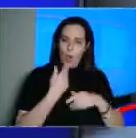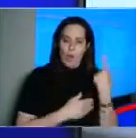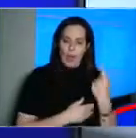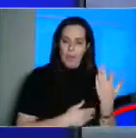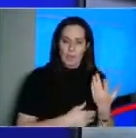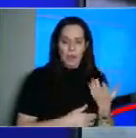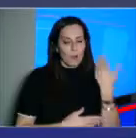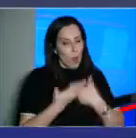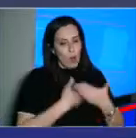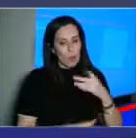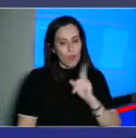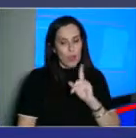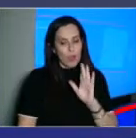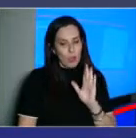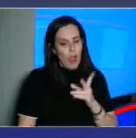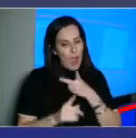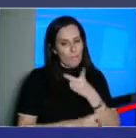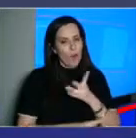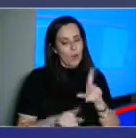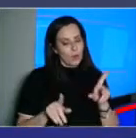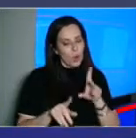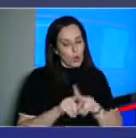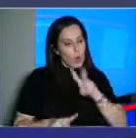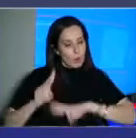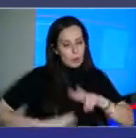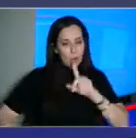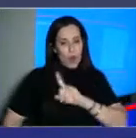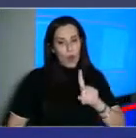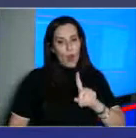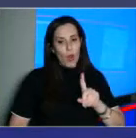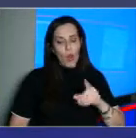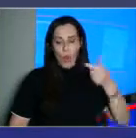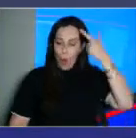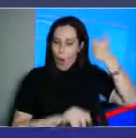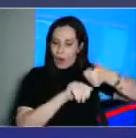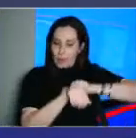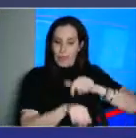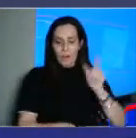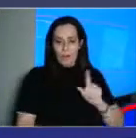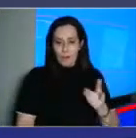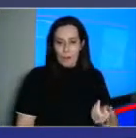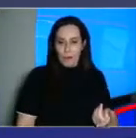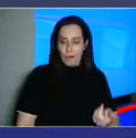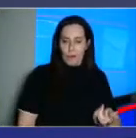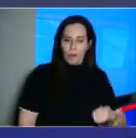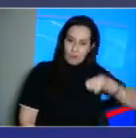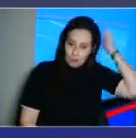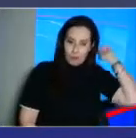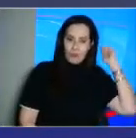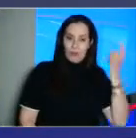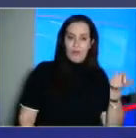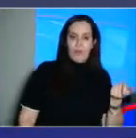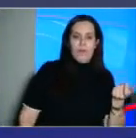עצמם... אבל היו עולים שלא עברו את אותו מסע איסורים, לא הקרנות, לא גזזת, לא מעברות שנים. אנחנו מכירים את